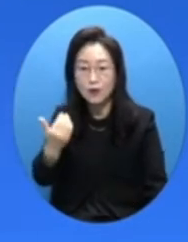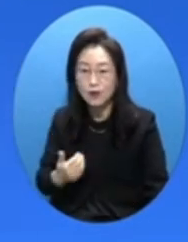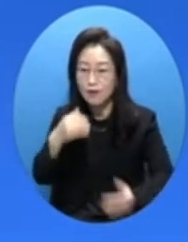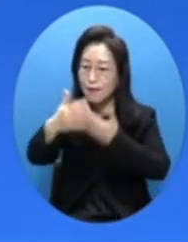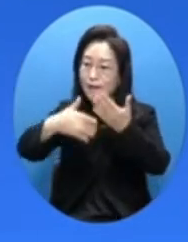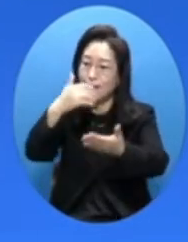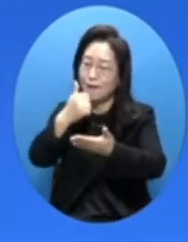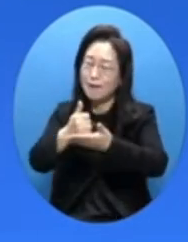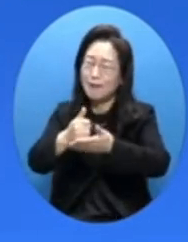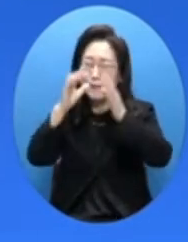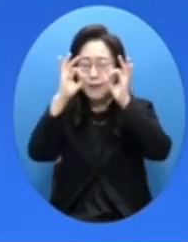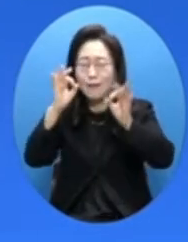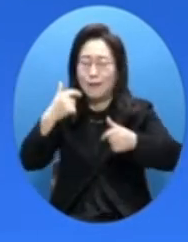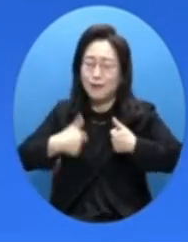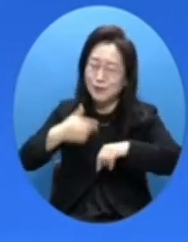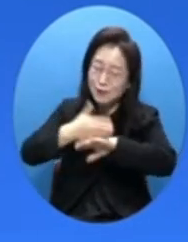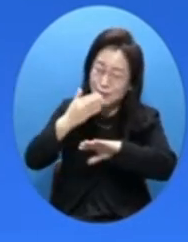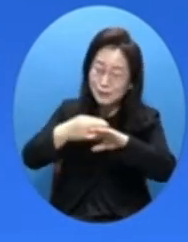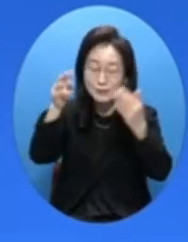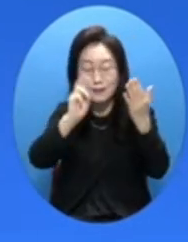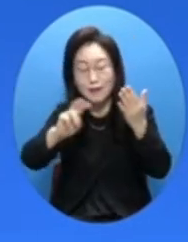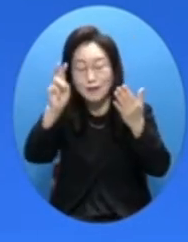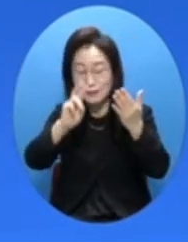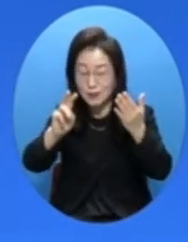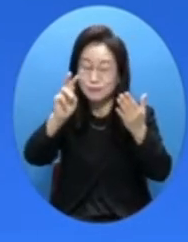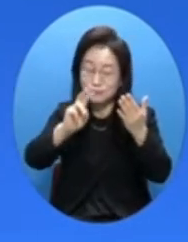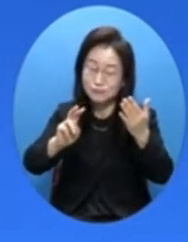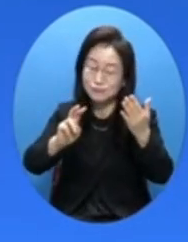앞에 기뻐하고 감사하고 주님을 찬양하며 지냈는데